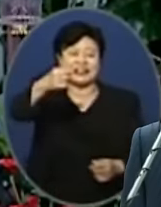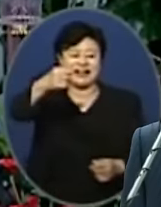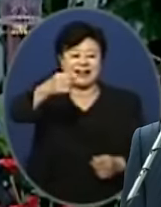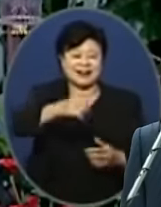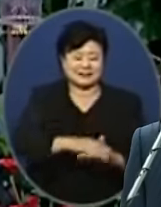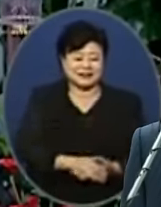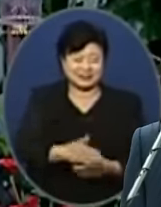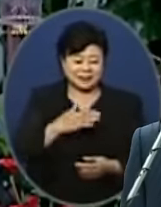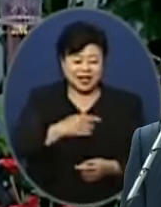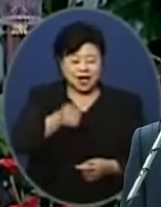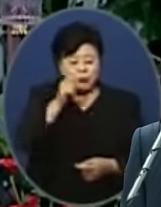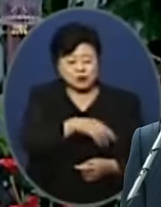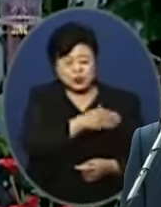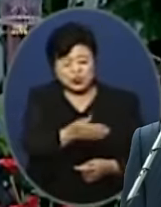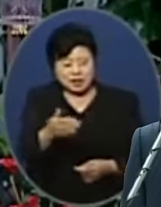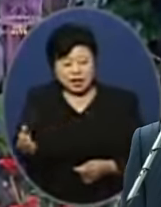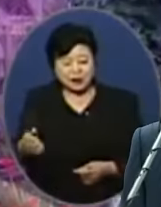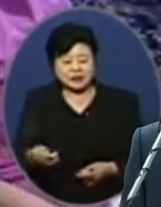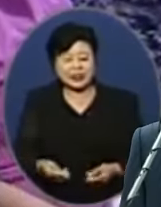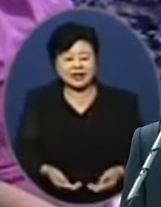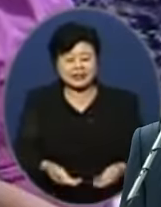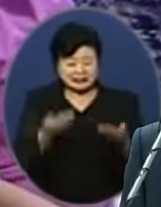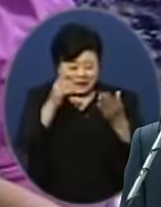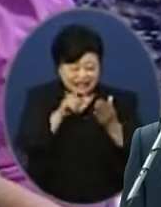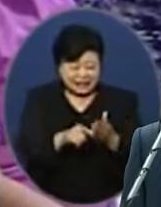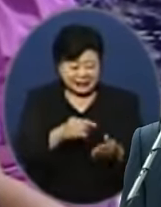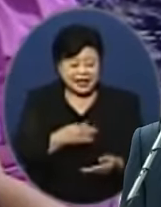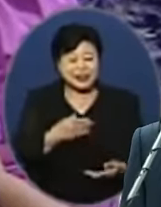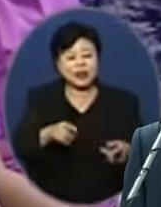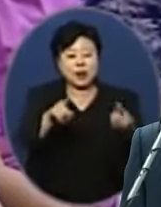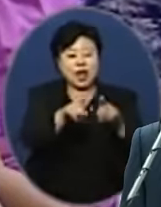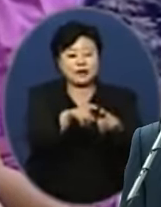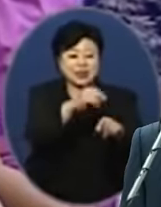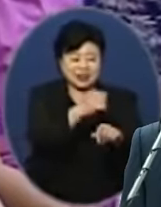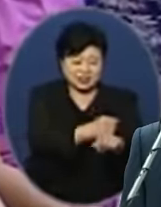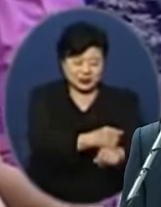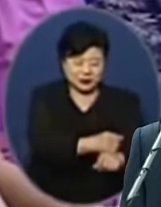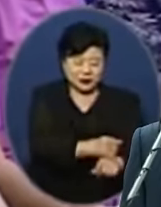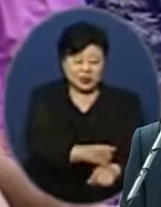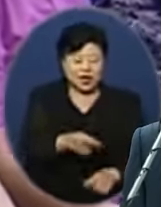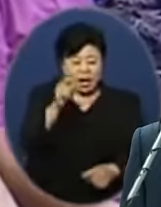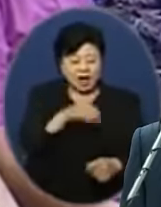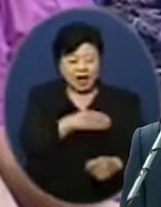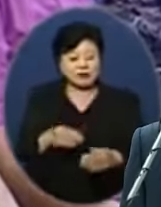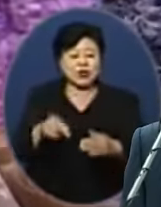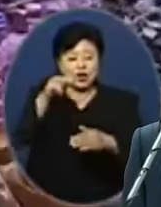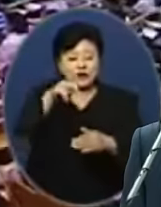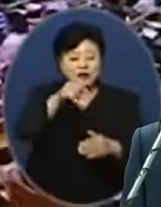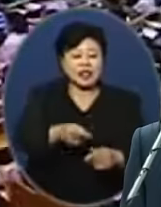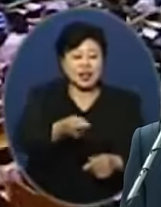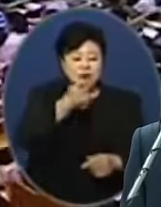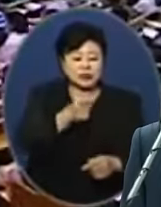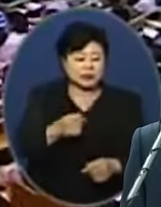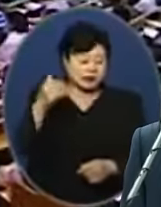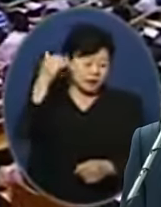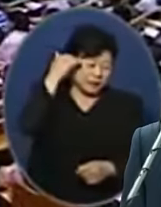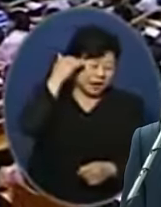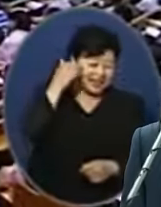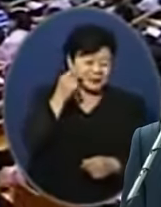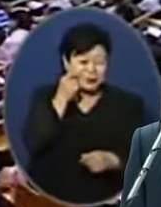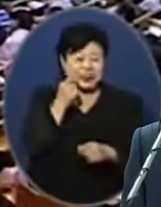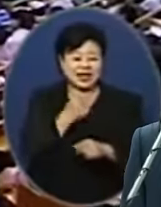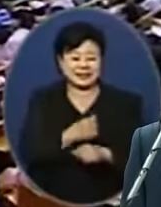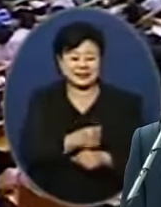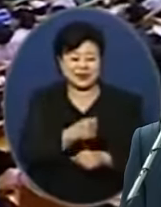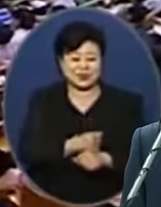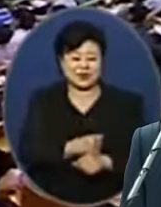너는 내 것이라. 내가 물 가운데로 지날 때 내가 너와 함께 할 것이라. 강을 건널 때 물이 너를